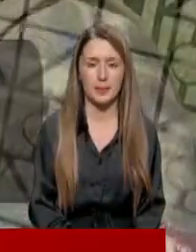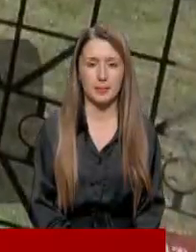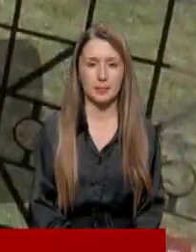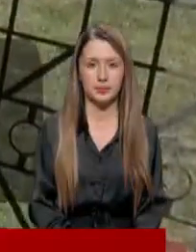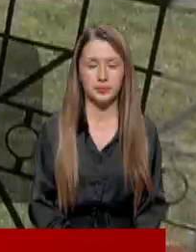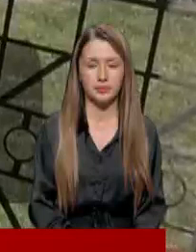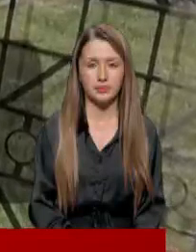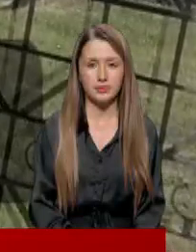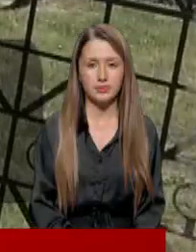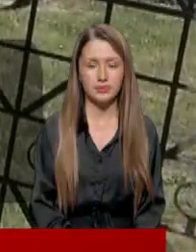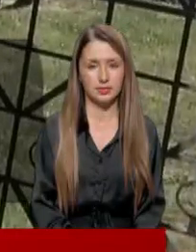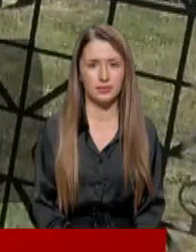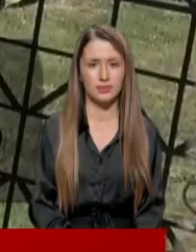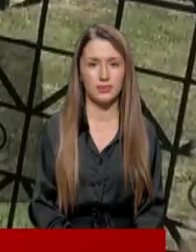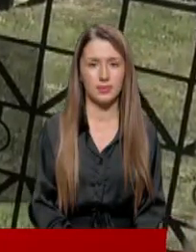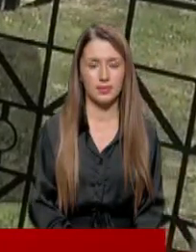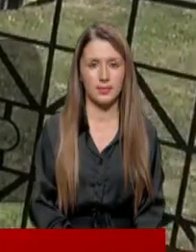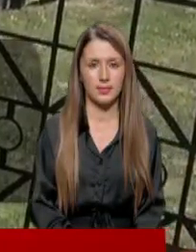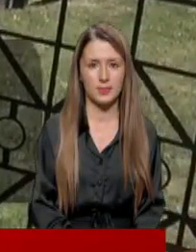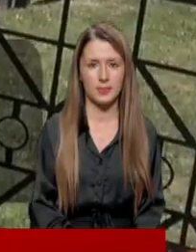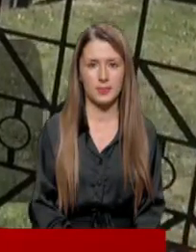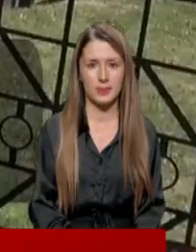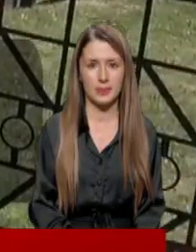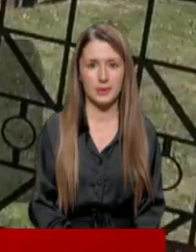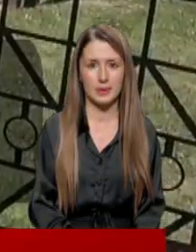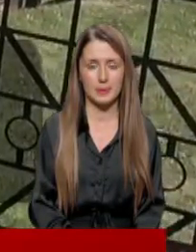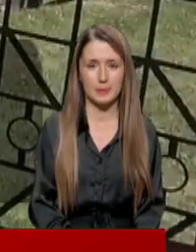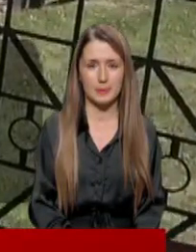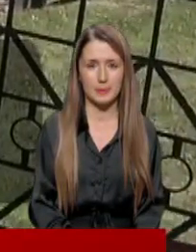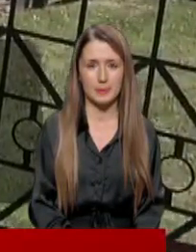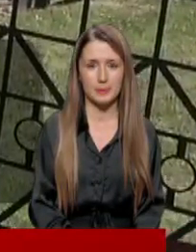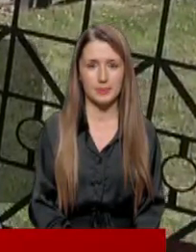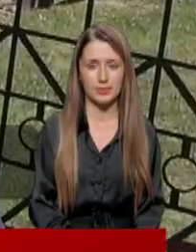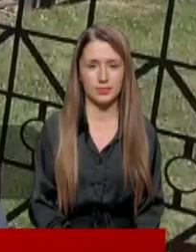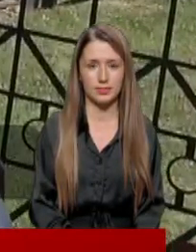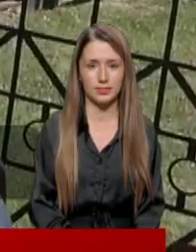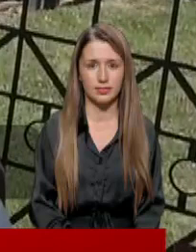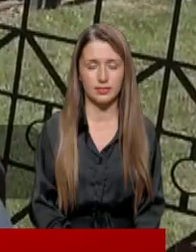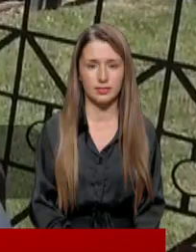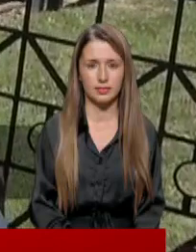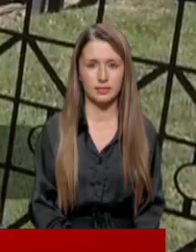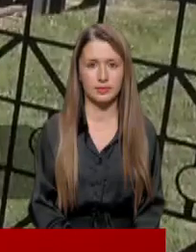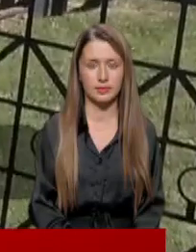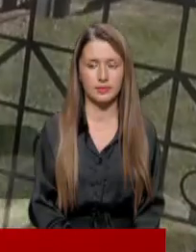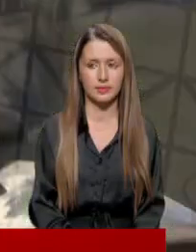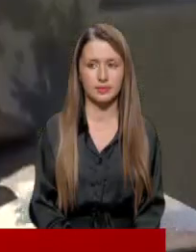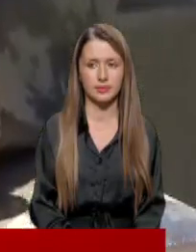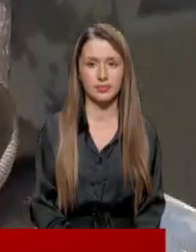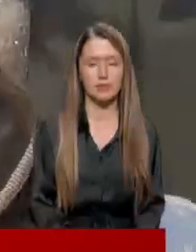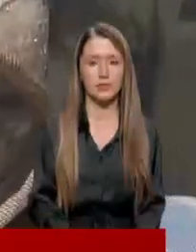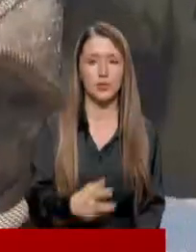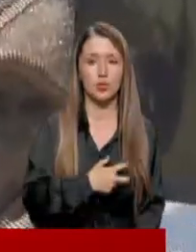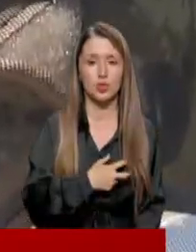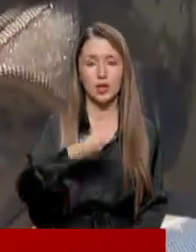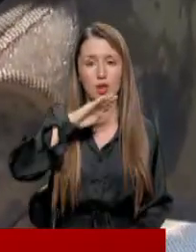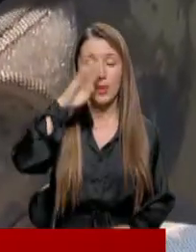Bayram mübarek olsun anne. Benim de senin de arkadaşlarımdan, tüm çocuklarımdan.